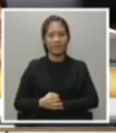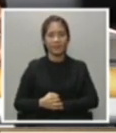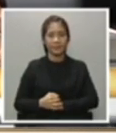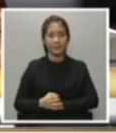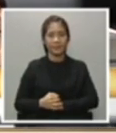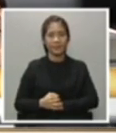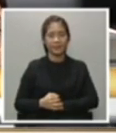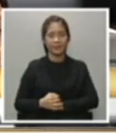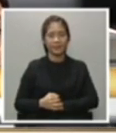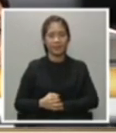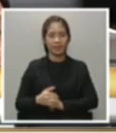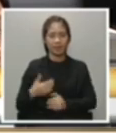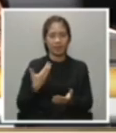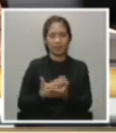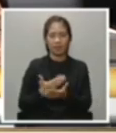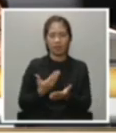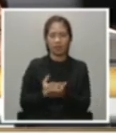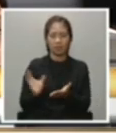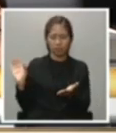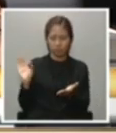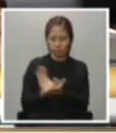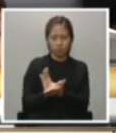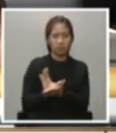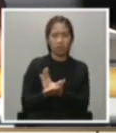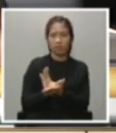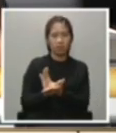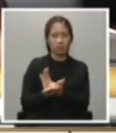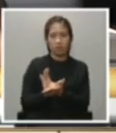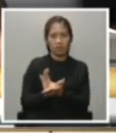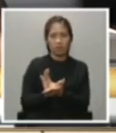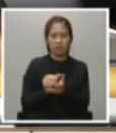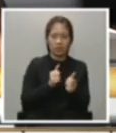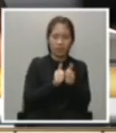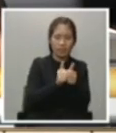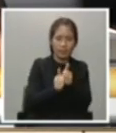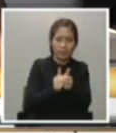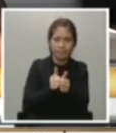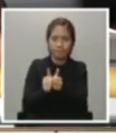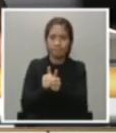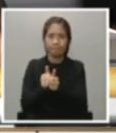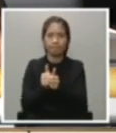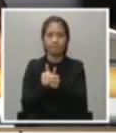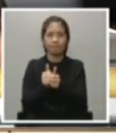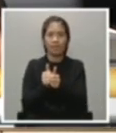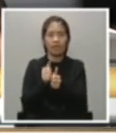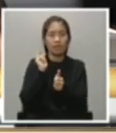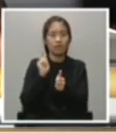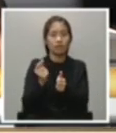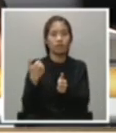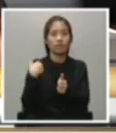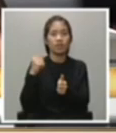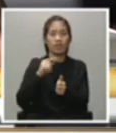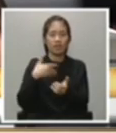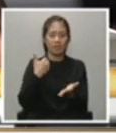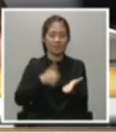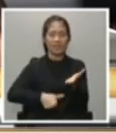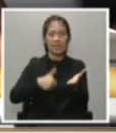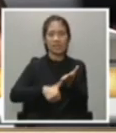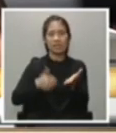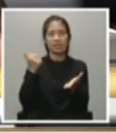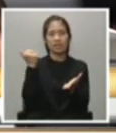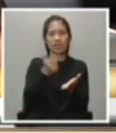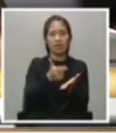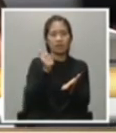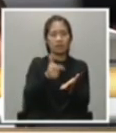ขาดแคลนเงินทุนการแข่งขันที่ดุเดือดจะต้องมีการจ่ายภาษีมูลค่าเ